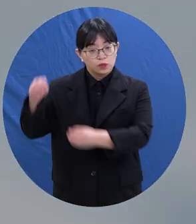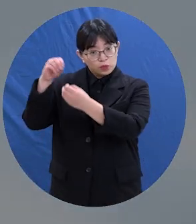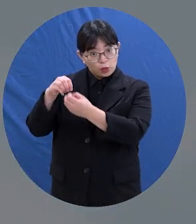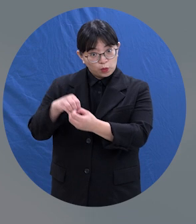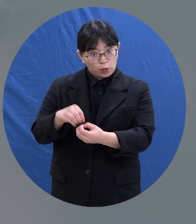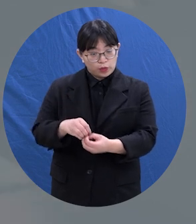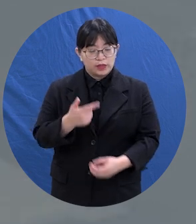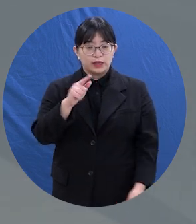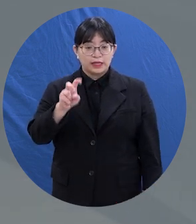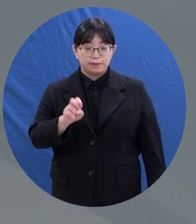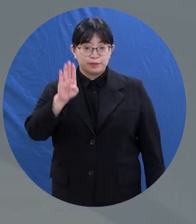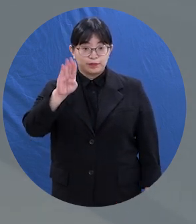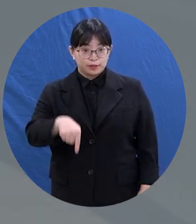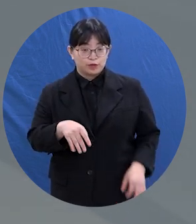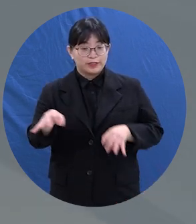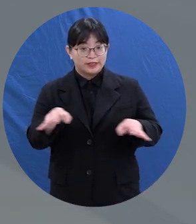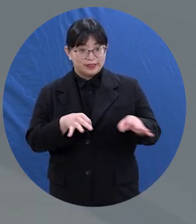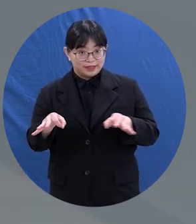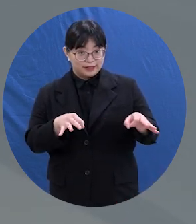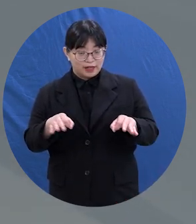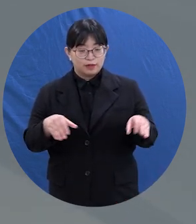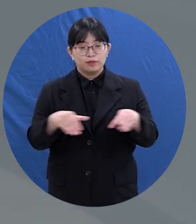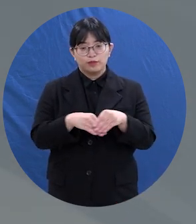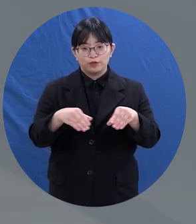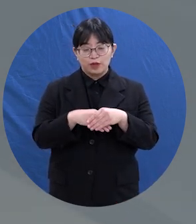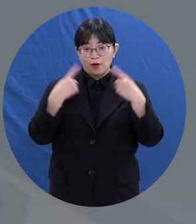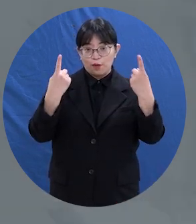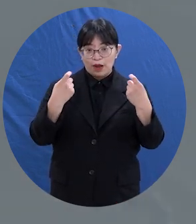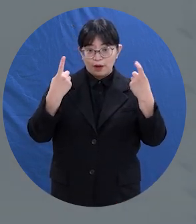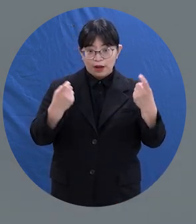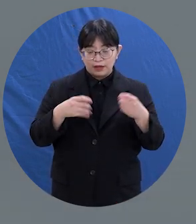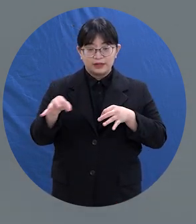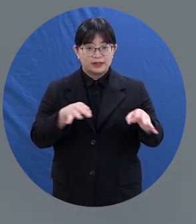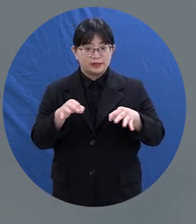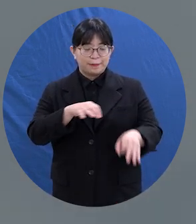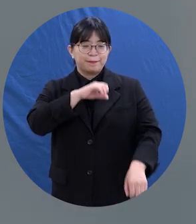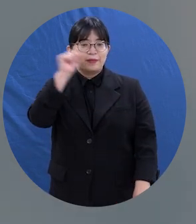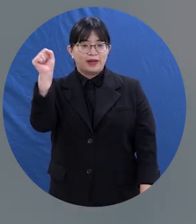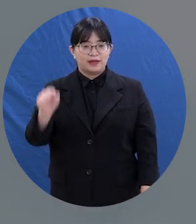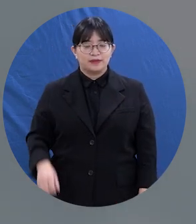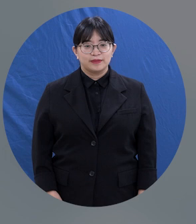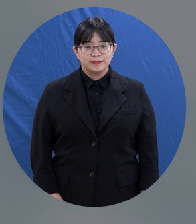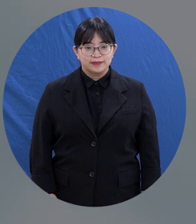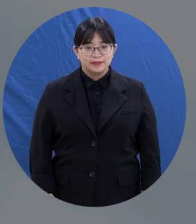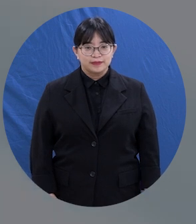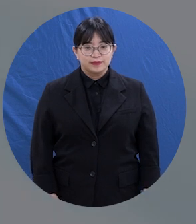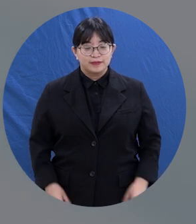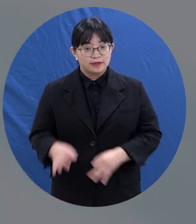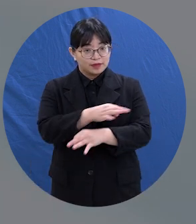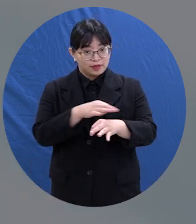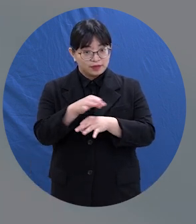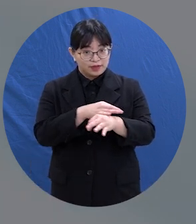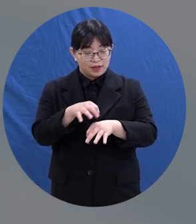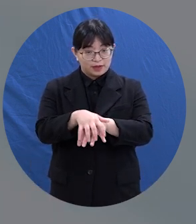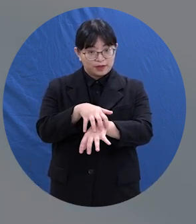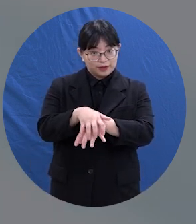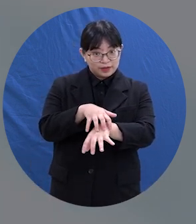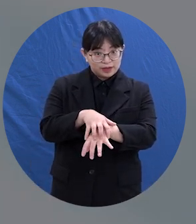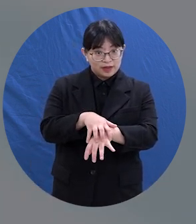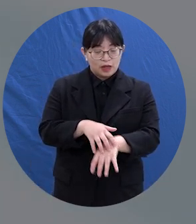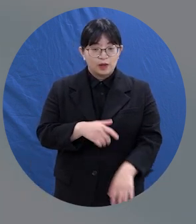양산의 대표적 전통시장인 남부시장이 문화관광형 시장으로 선정됐습니다. 양산시 경제교류단이